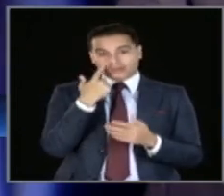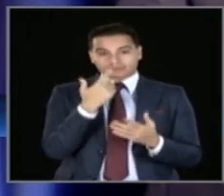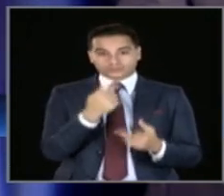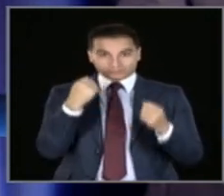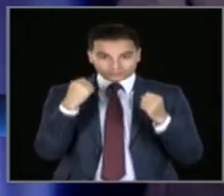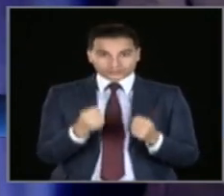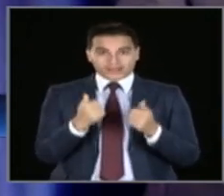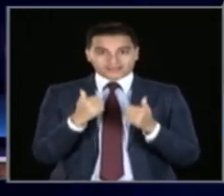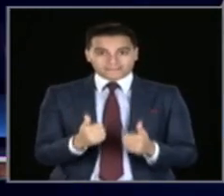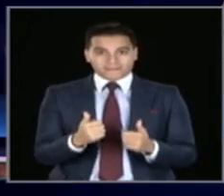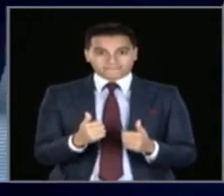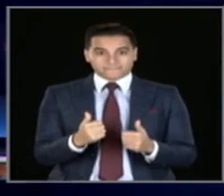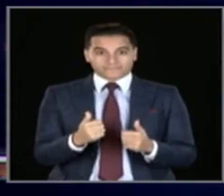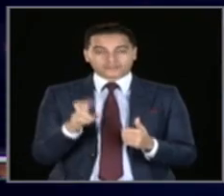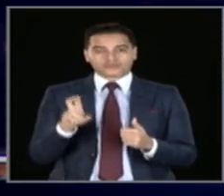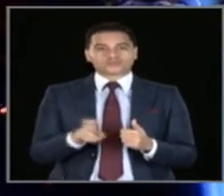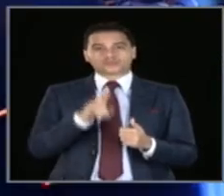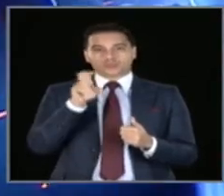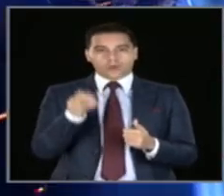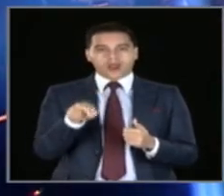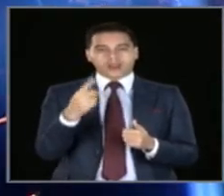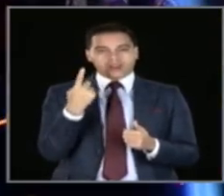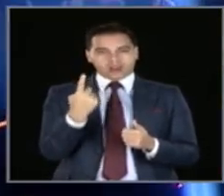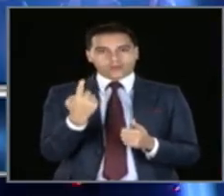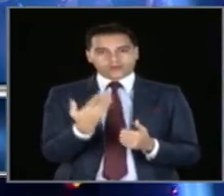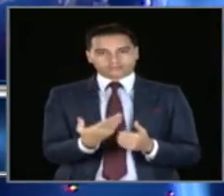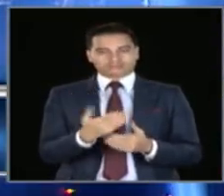مستعد؟ السؤال الأول،